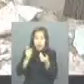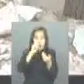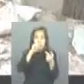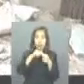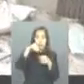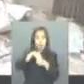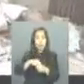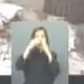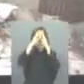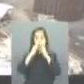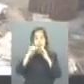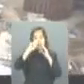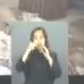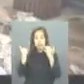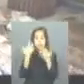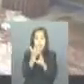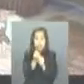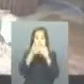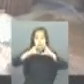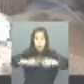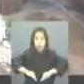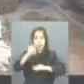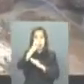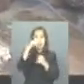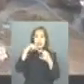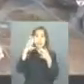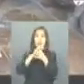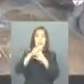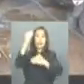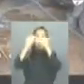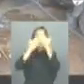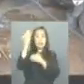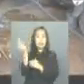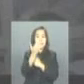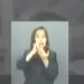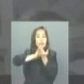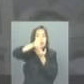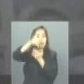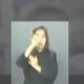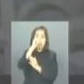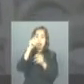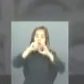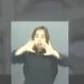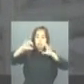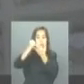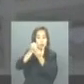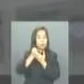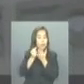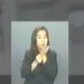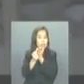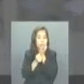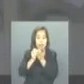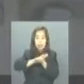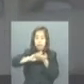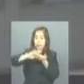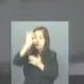ที่ถูกดินโคลนถล่มเพราะกระบวนการฟื้นฟูภัยพิบัติจากภาครัฐยังคงติดขัดเงื่อนไขเรื่องที่ดินและคำสั่งทุบท